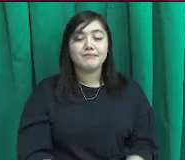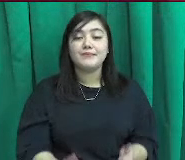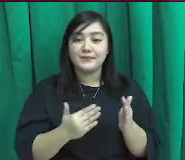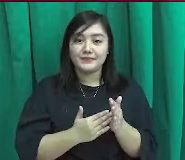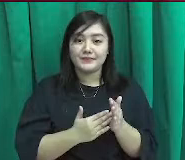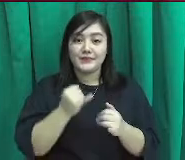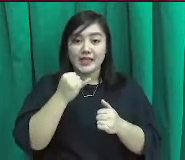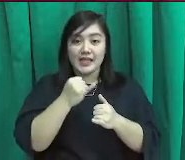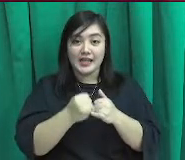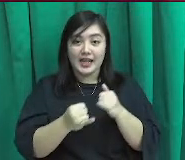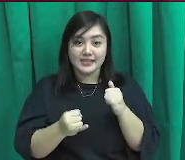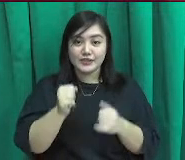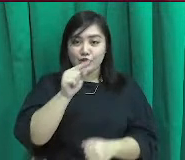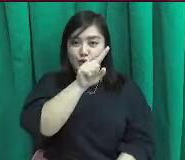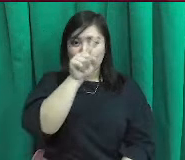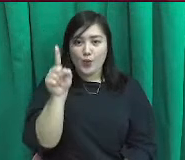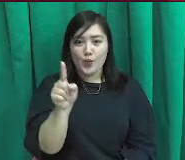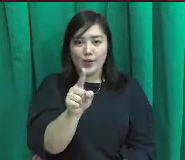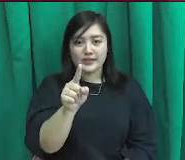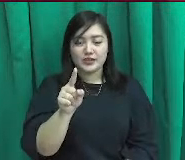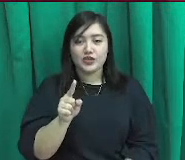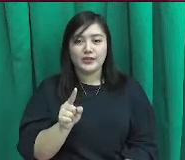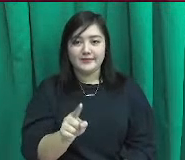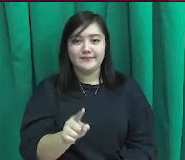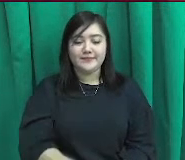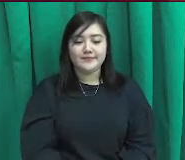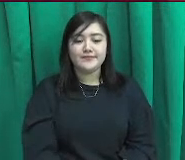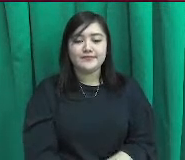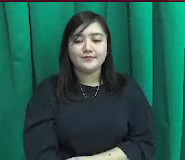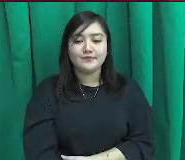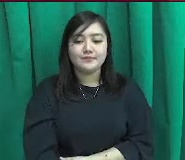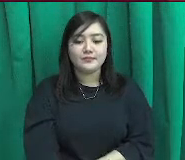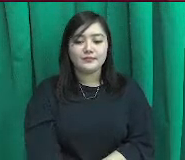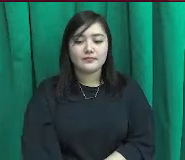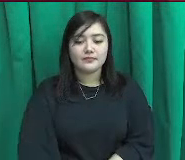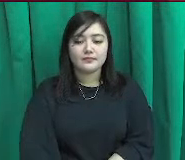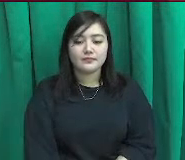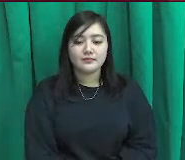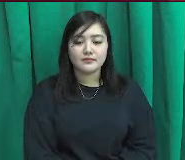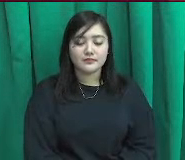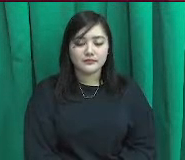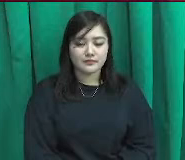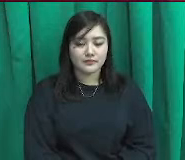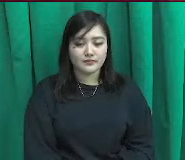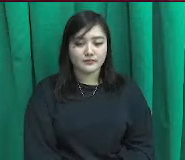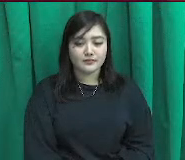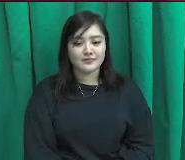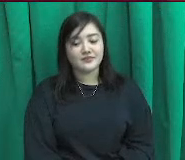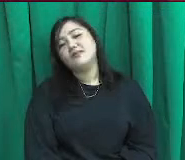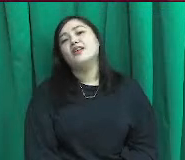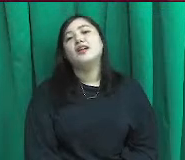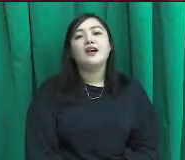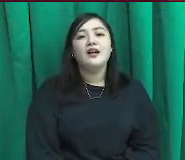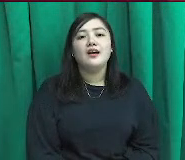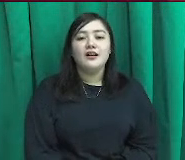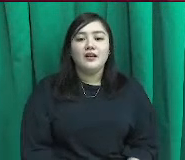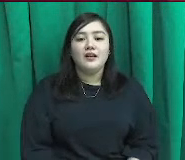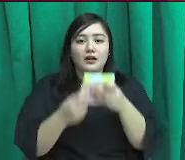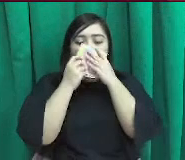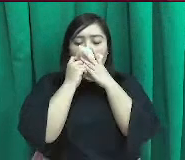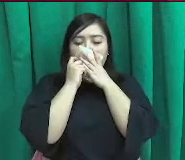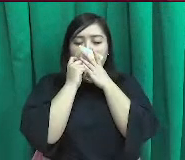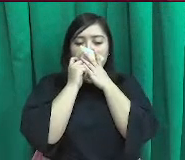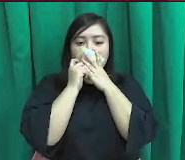katanungan at dito tayo magtatapos sa ating sa inyo pong pagbisita sa aming programa. Hindi ko